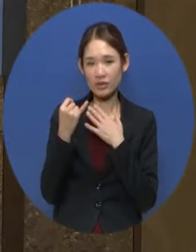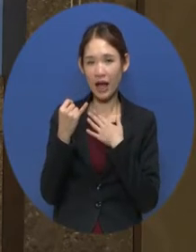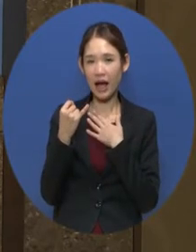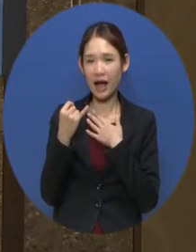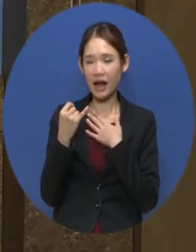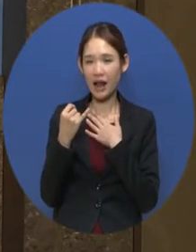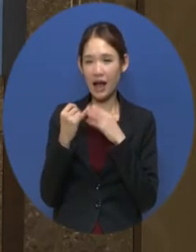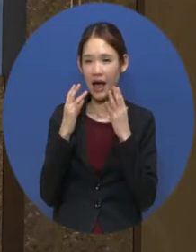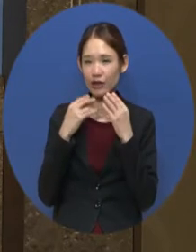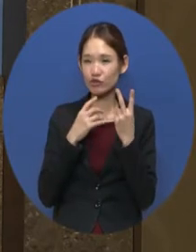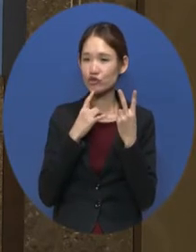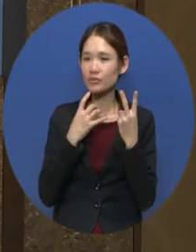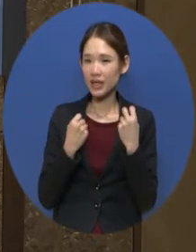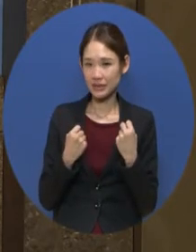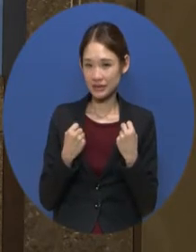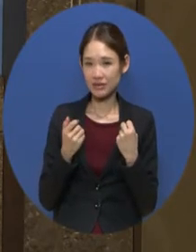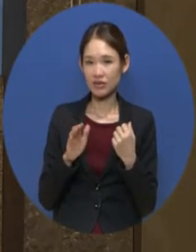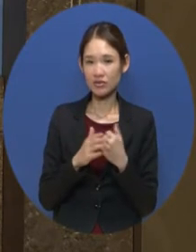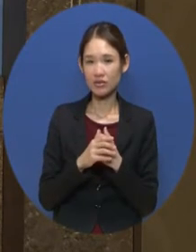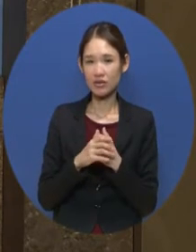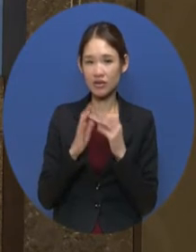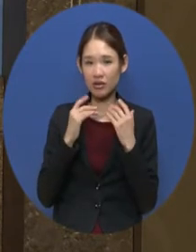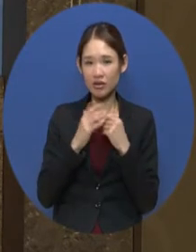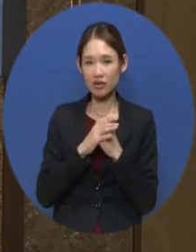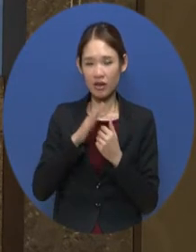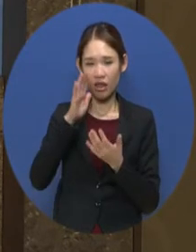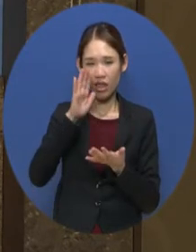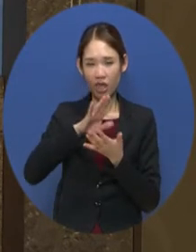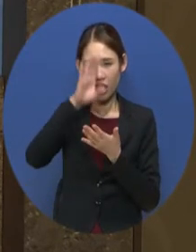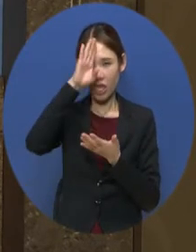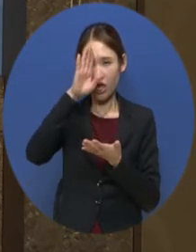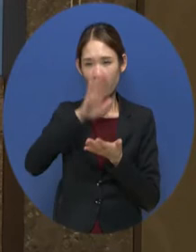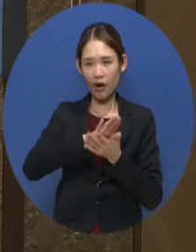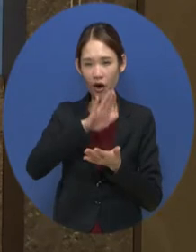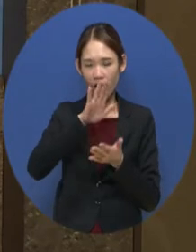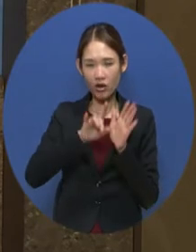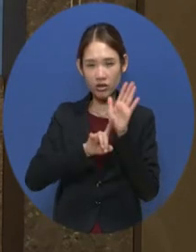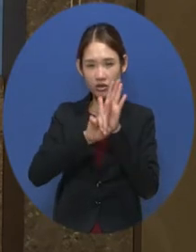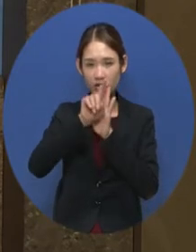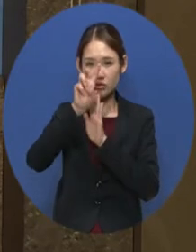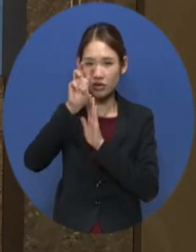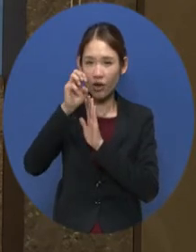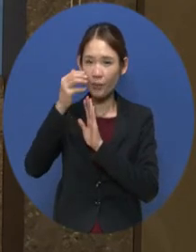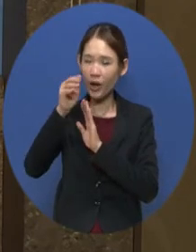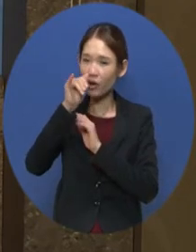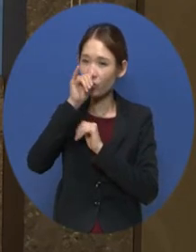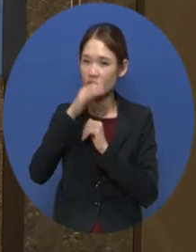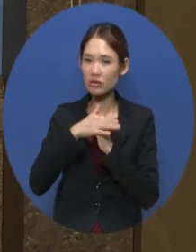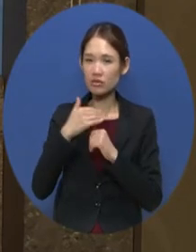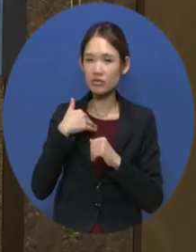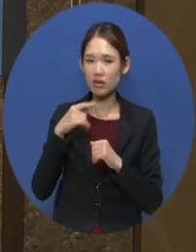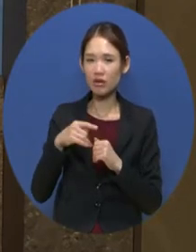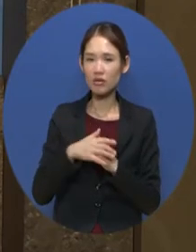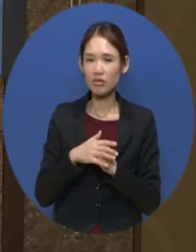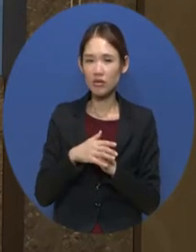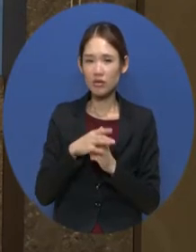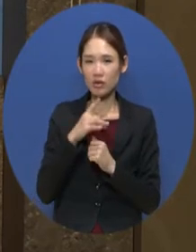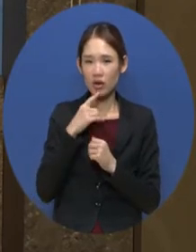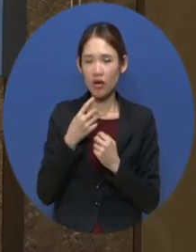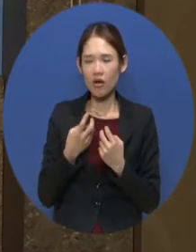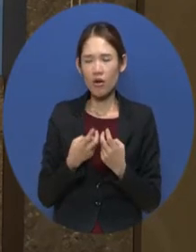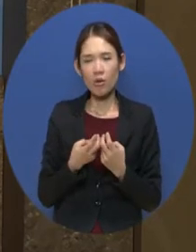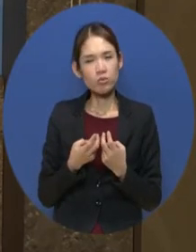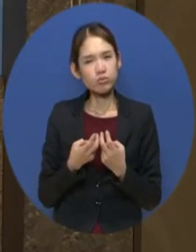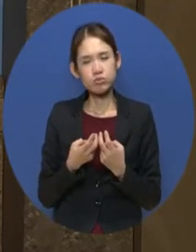때 얘기였는데, 아이가 열이 38도까지 날 때가 있었어요. 근데 저는 사실 어떻게 해야